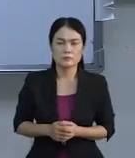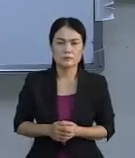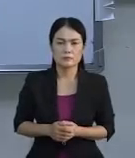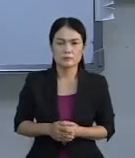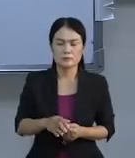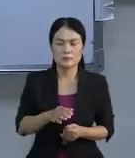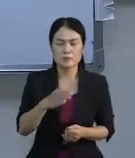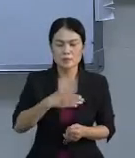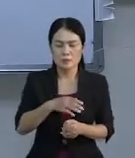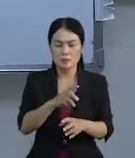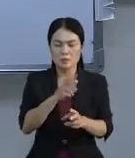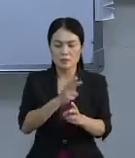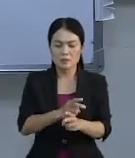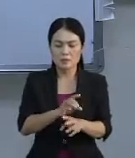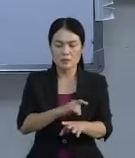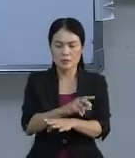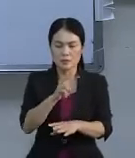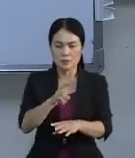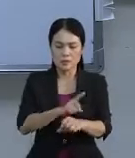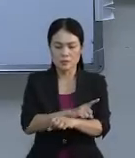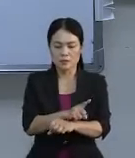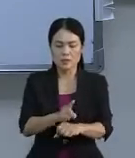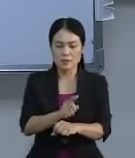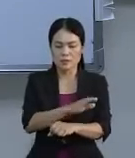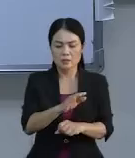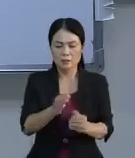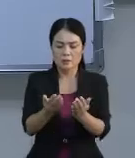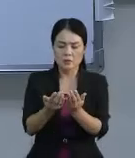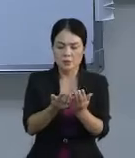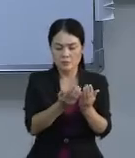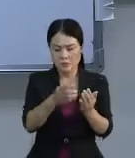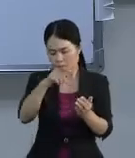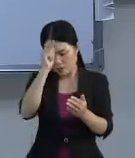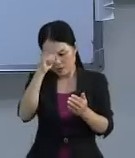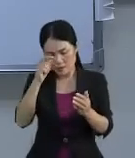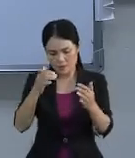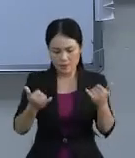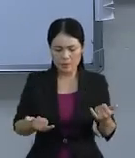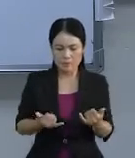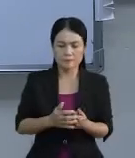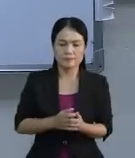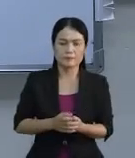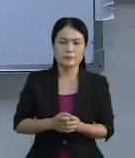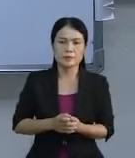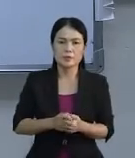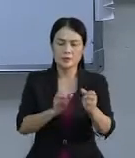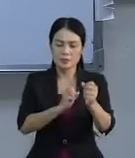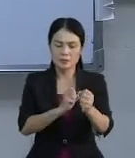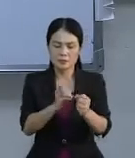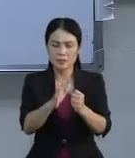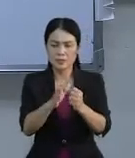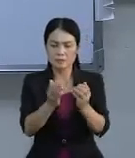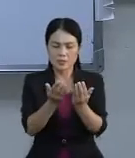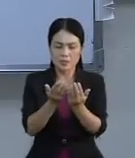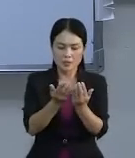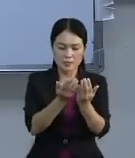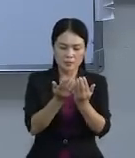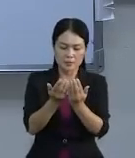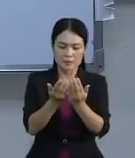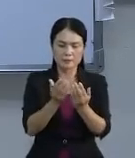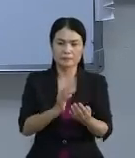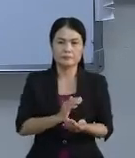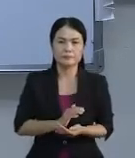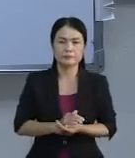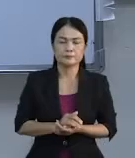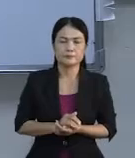លោកគ្រូទុកពេលចំនួន2នាទីឲ្យបងប្អូនអស់គ្នាអានសាច់រឿងនេះតោះចាប់ផ្ដើមអាន